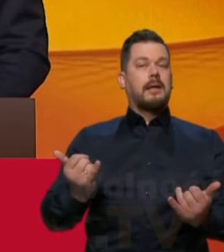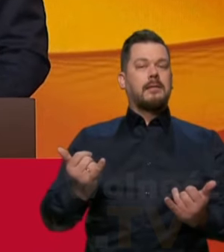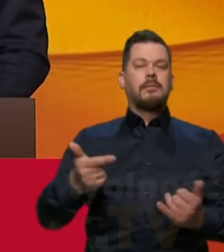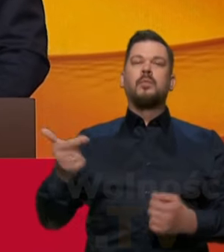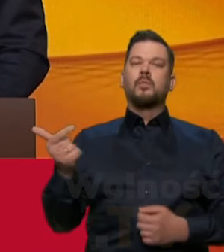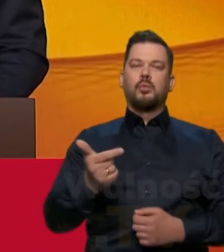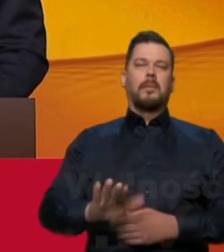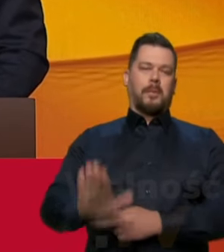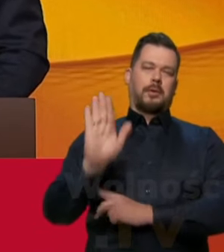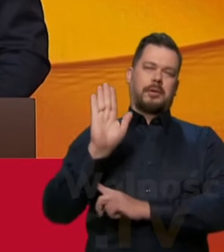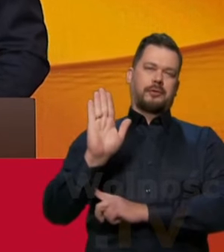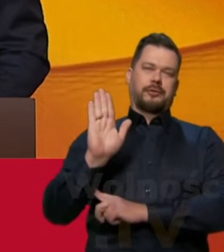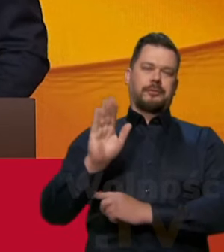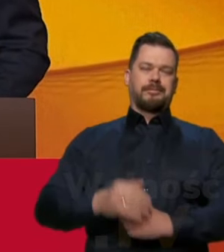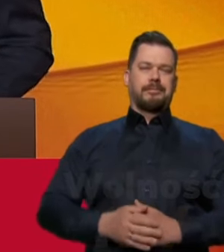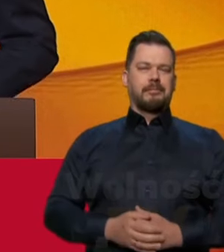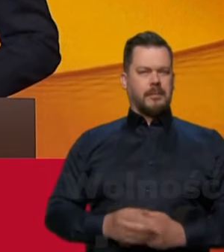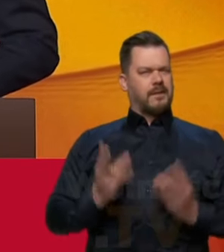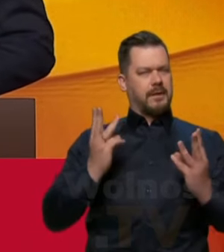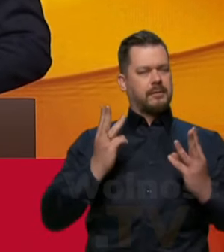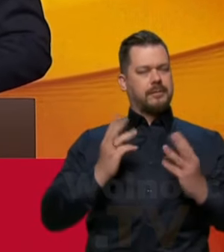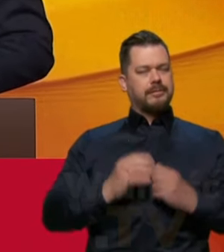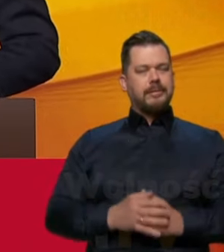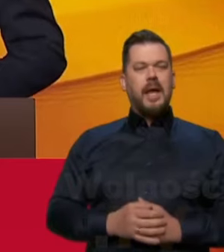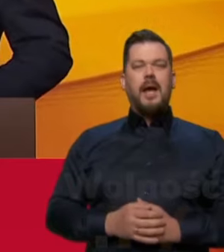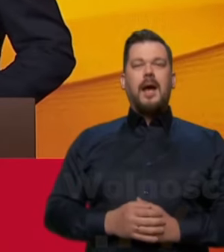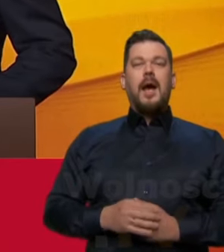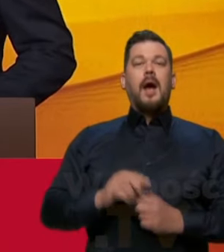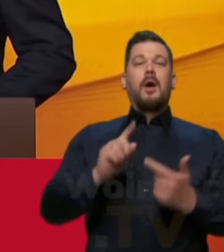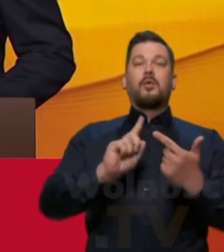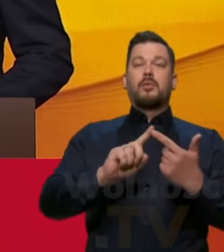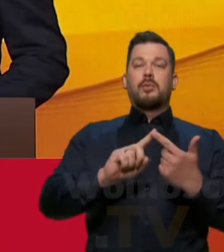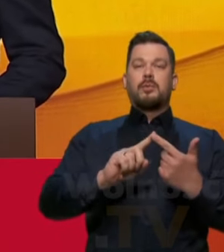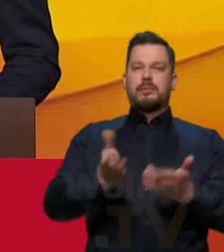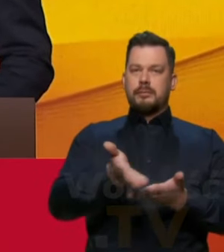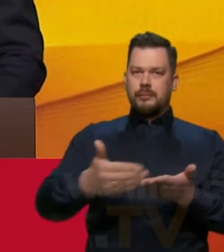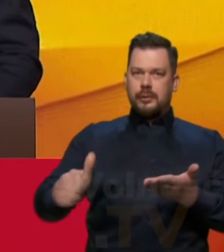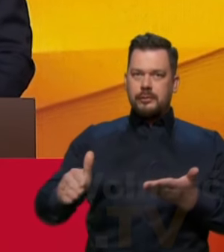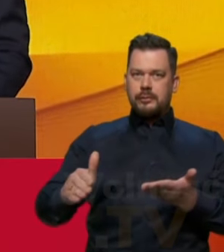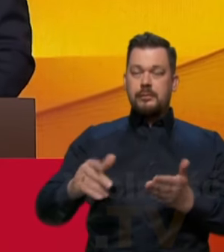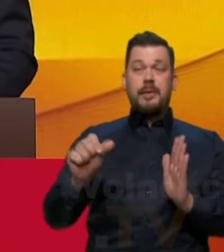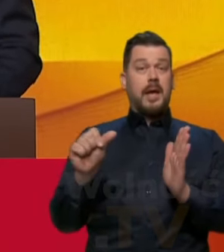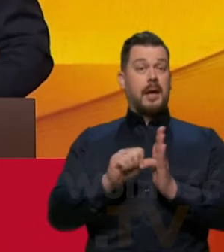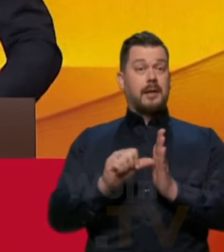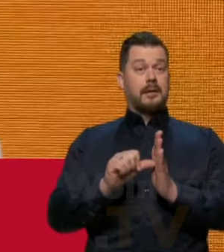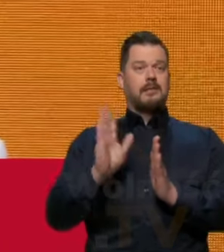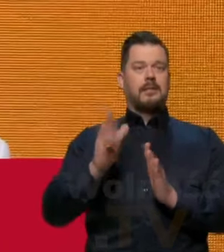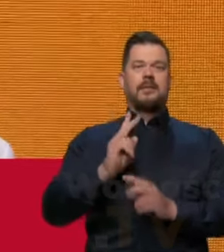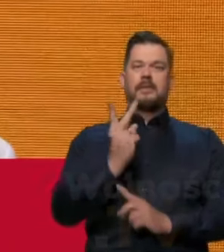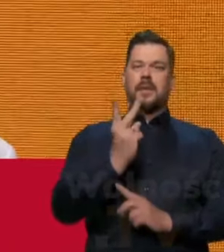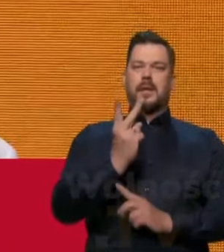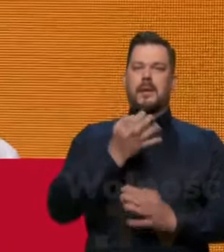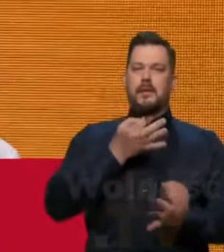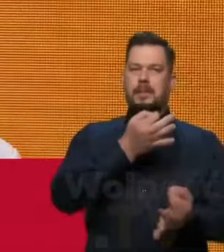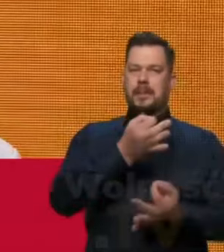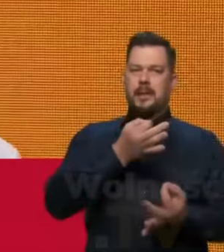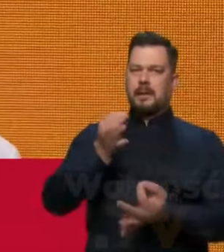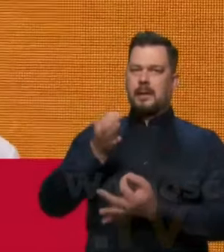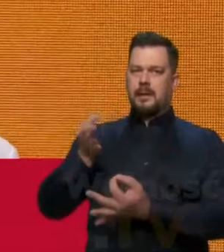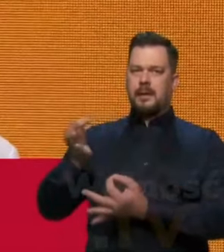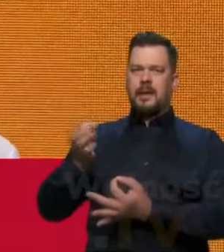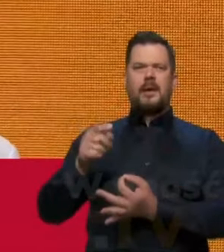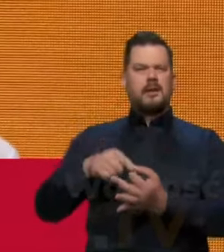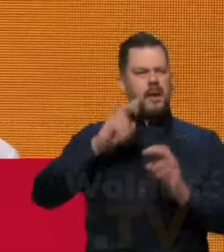wcześniej podnieść rękę. To bardzo istotne. W drugiej części natomiast kandydaci zmierzą się z dwoma pytaniami, które przygotowaliśmy na